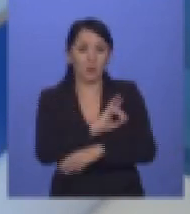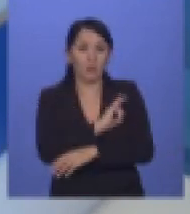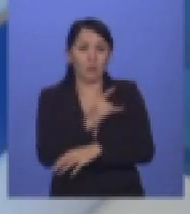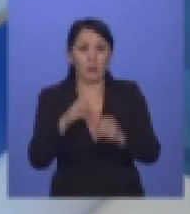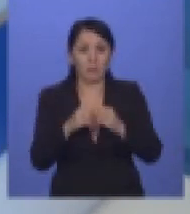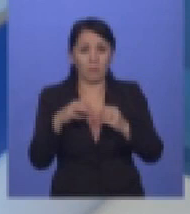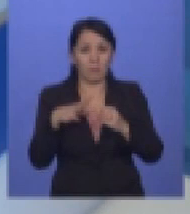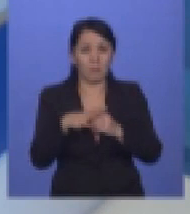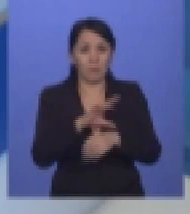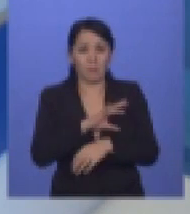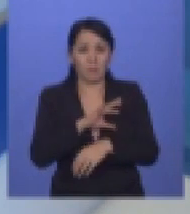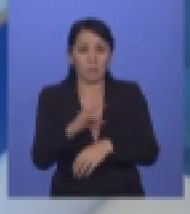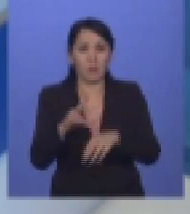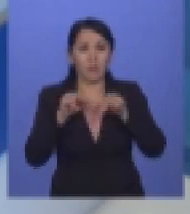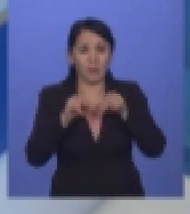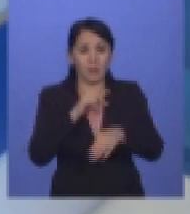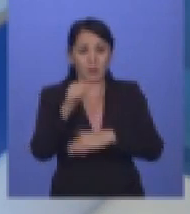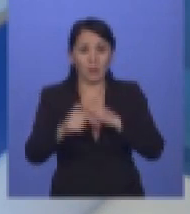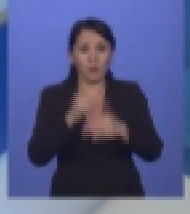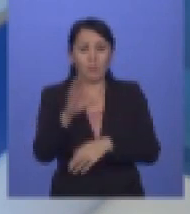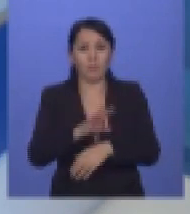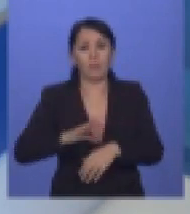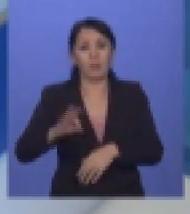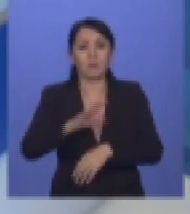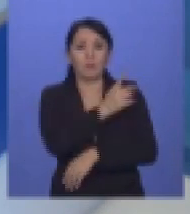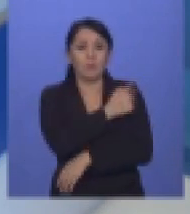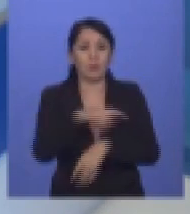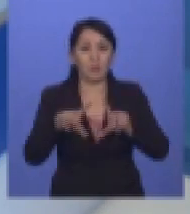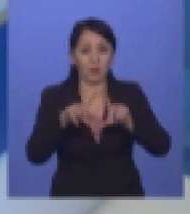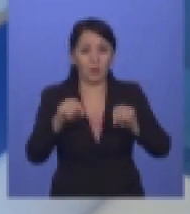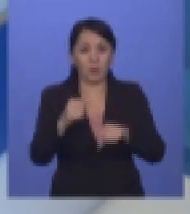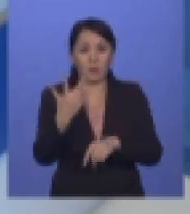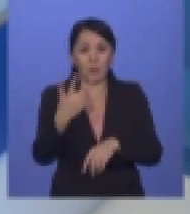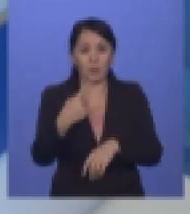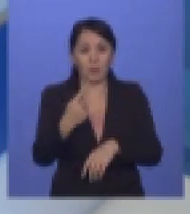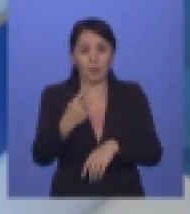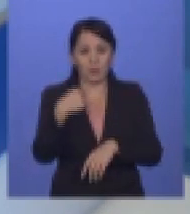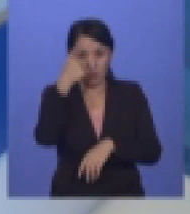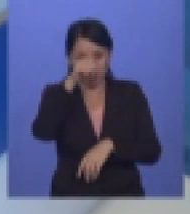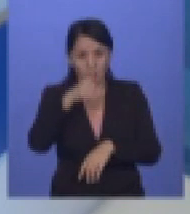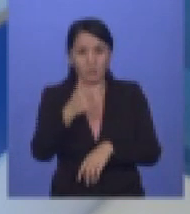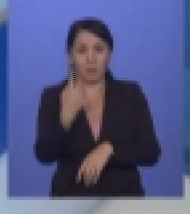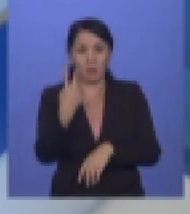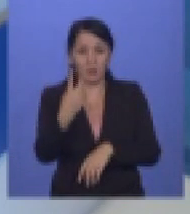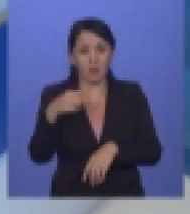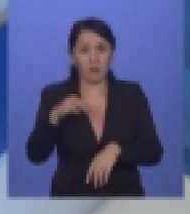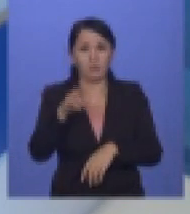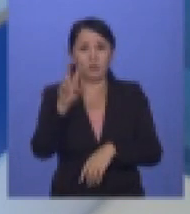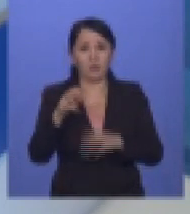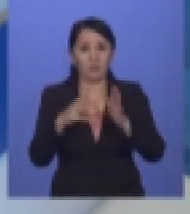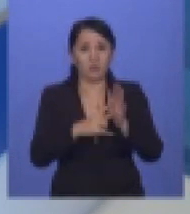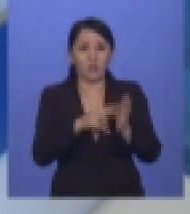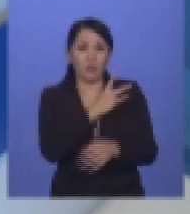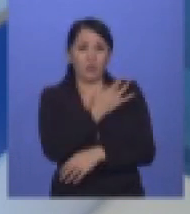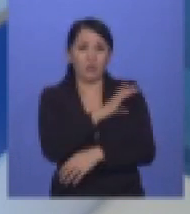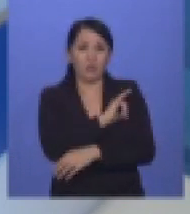саны 15 миллионға жуық. Тек Петропавл қаласындағы облыстық перинаталдық орталықта 31 жыл ішінде 2270 шала